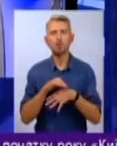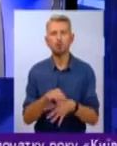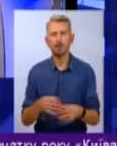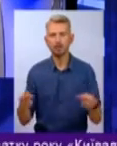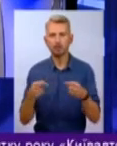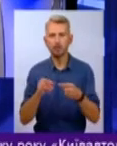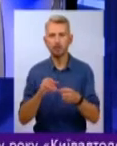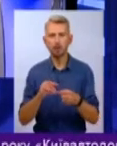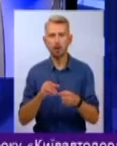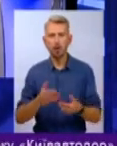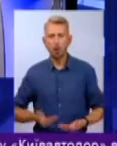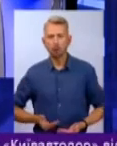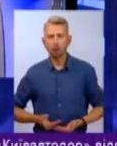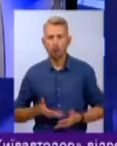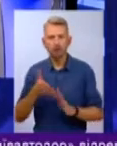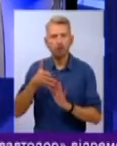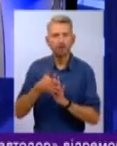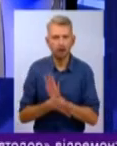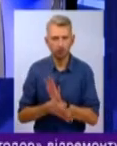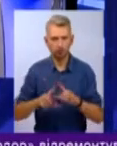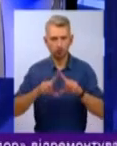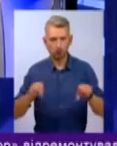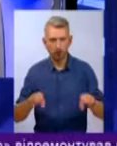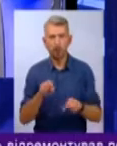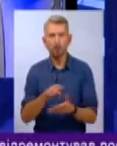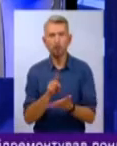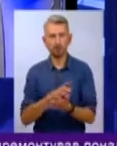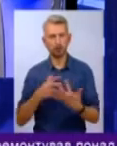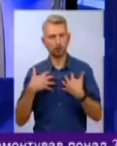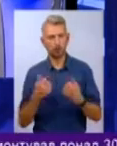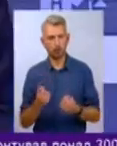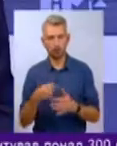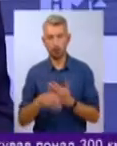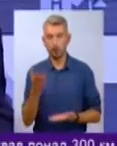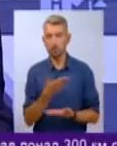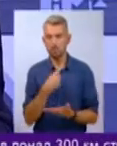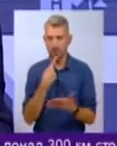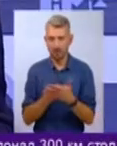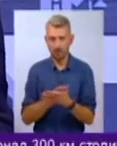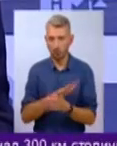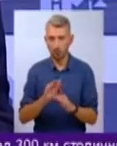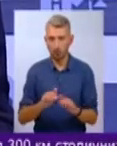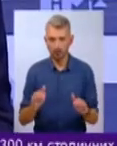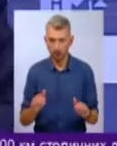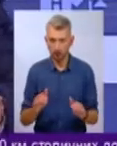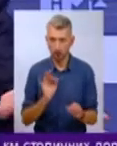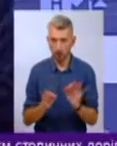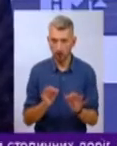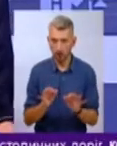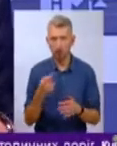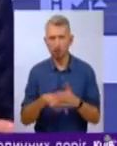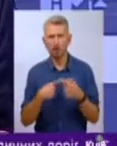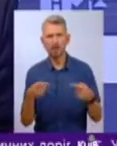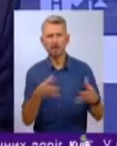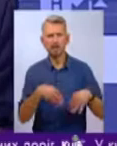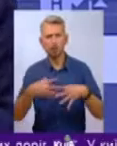відповідну соціалізацію в середовищі школи, але й вона повинна бути здоровою. Бо якщо ми не кормимо дітей нормально, бо різні